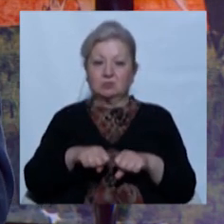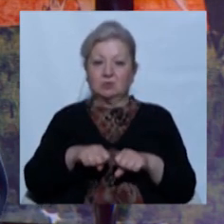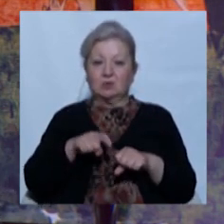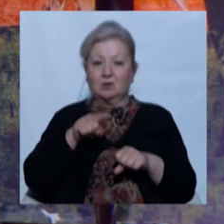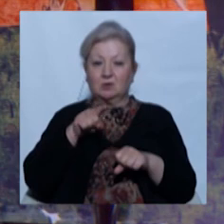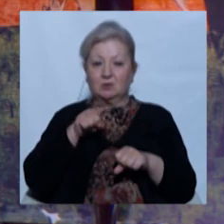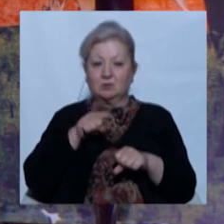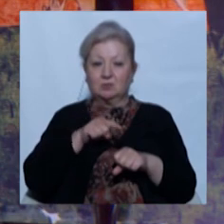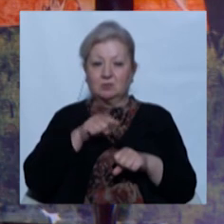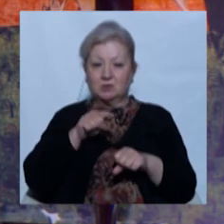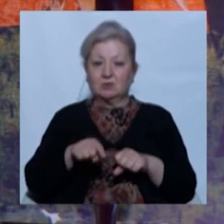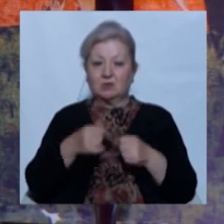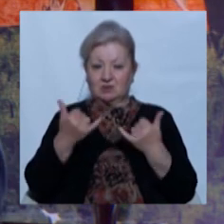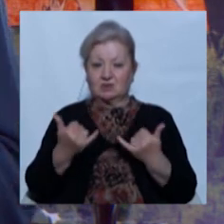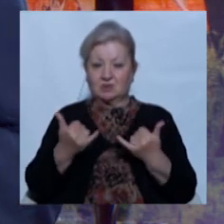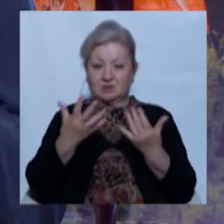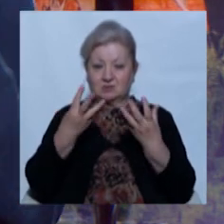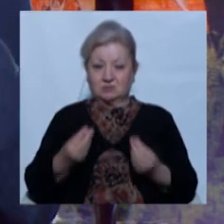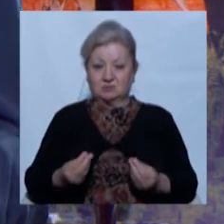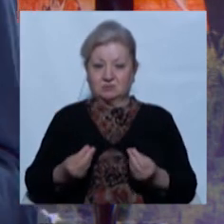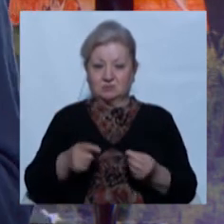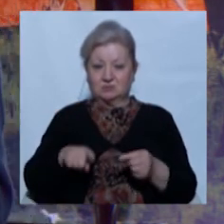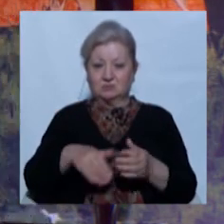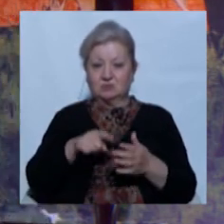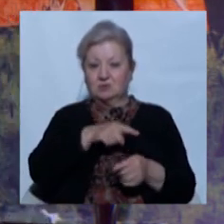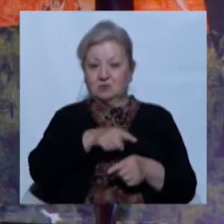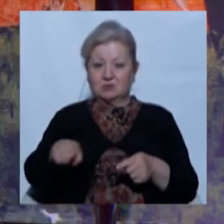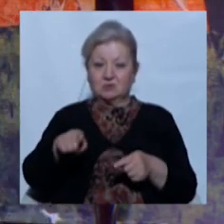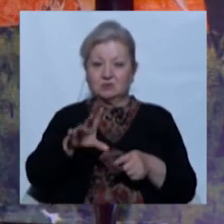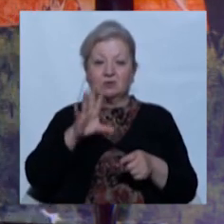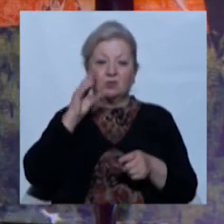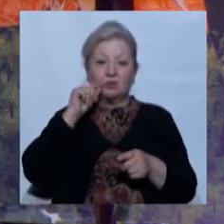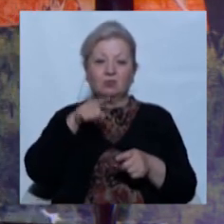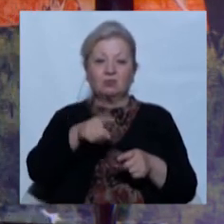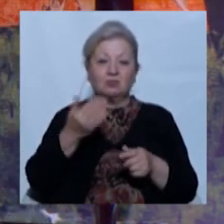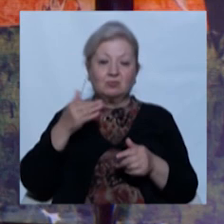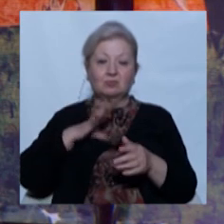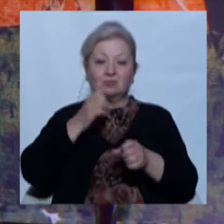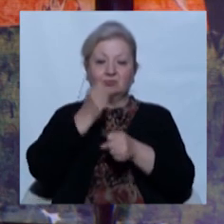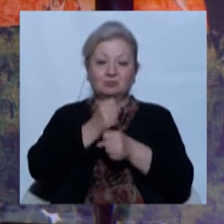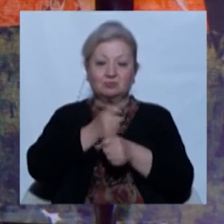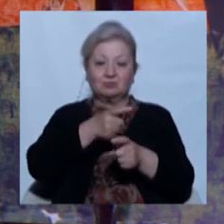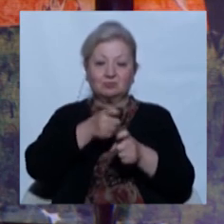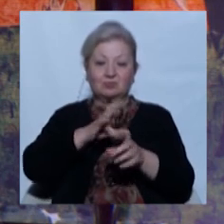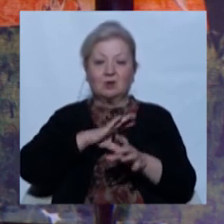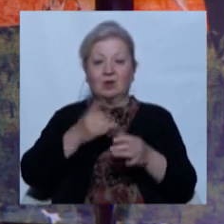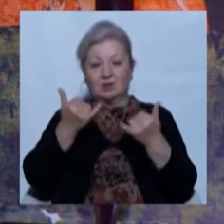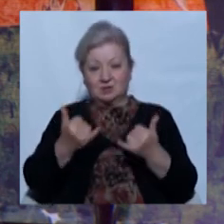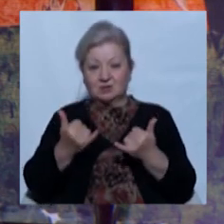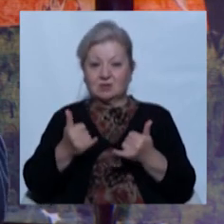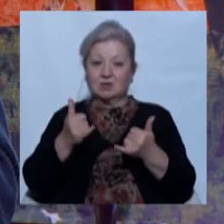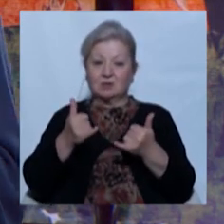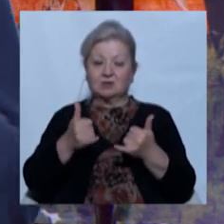რამდენად არის შესაძლებელი, რომ დღევანდელ დღესაც აი მეთოდებით, მაჭახელაში არსებული ძველი ტრადიციული მეთოდებით,